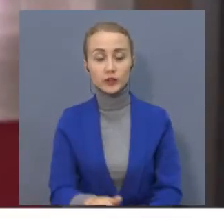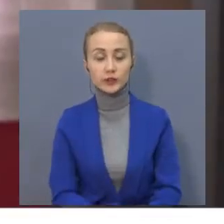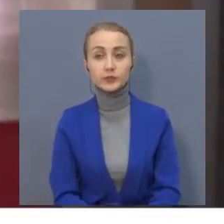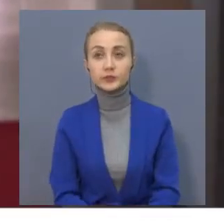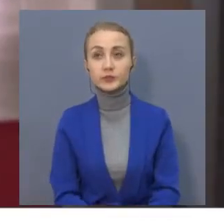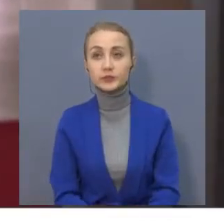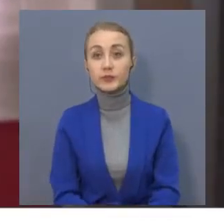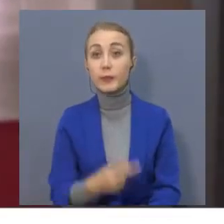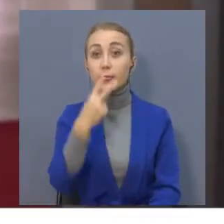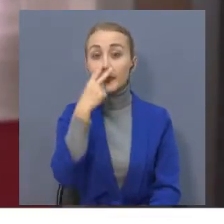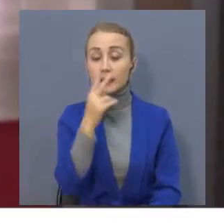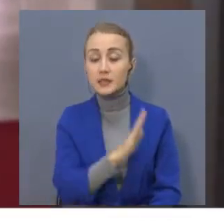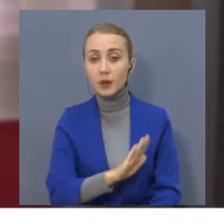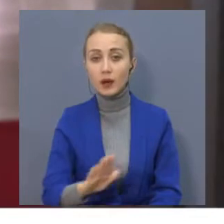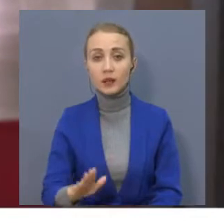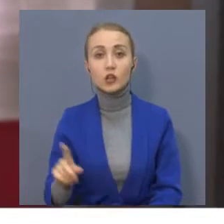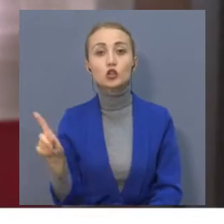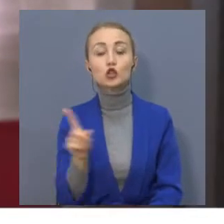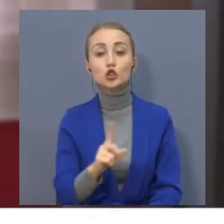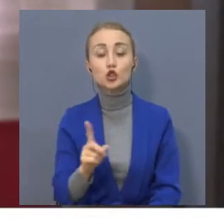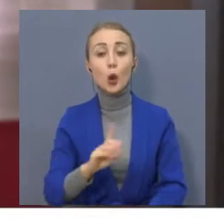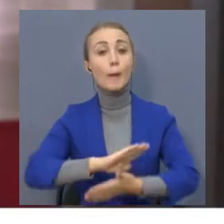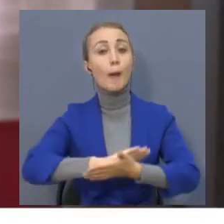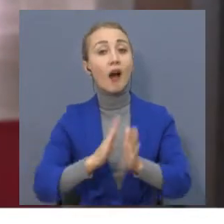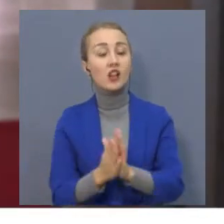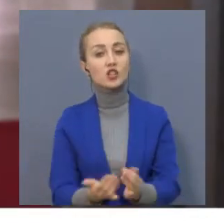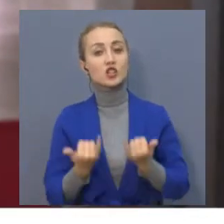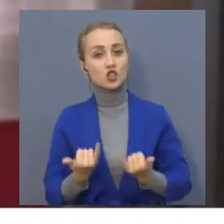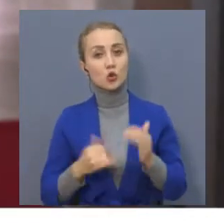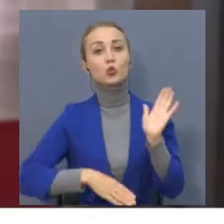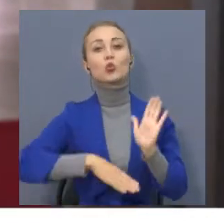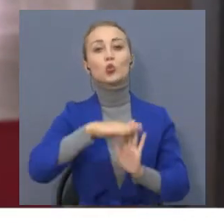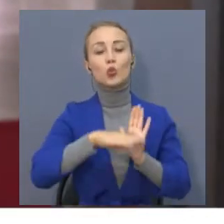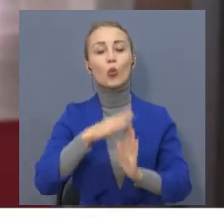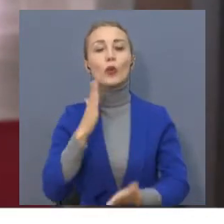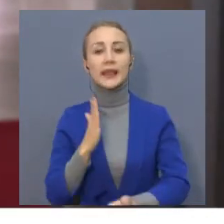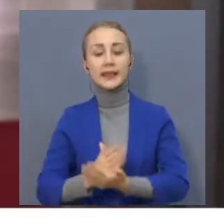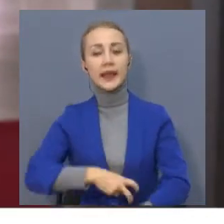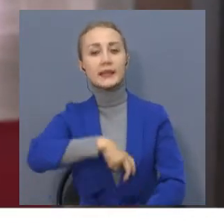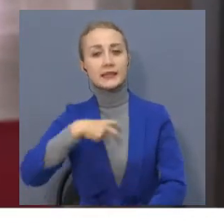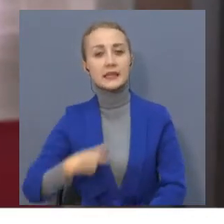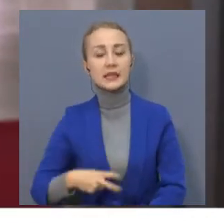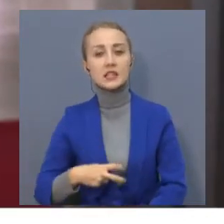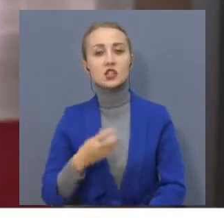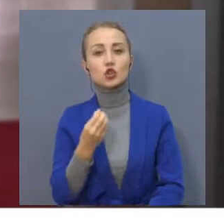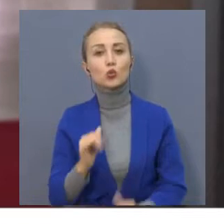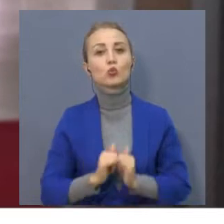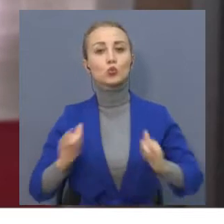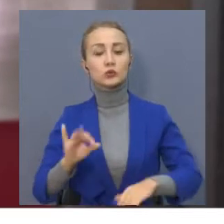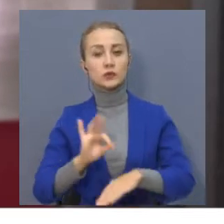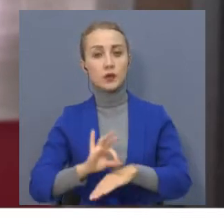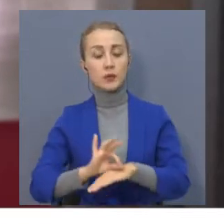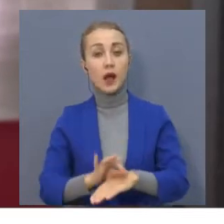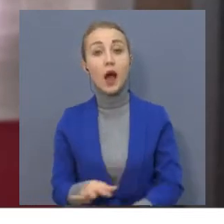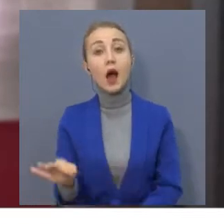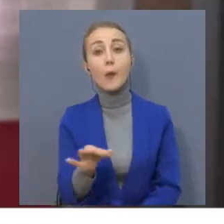стабилизация. Эпидахуал тұрақталғанымен бойды босқа салуға болмайды. Бір қатар Еуропа елдері мен Қытайда вирустың жаңа толқыны қайта тіркеліп жатыр.